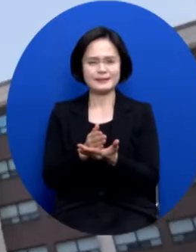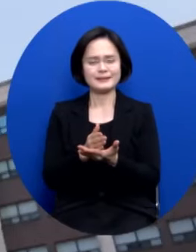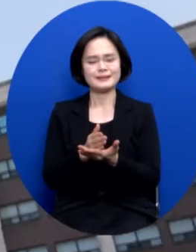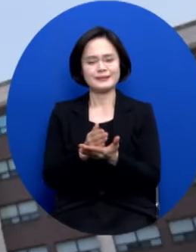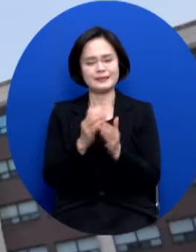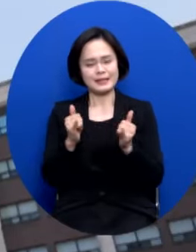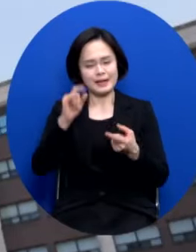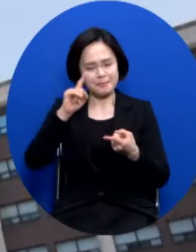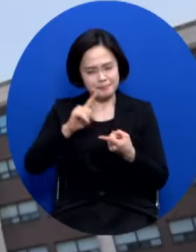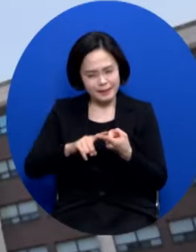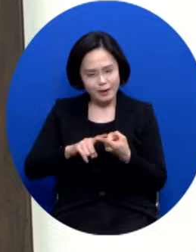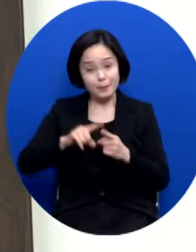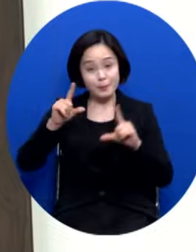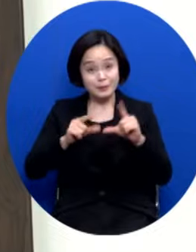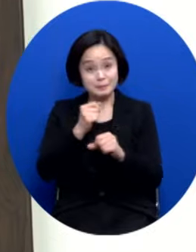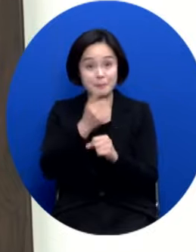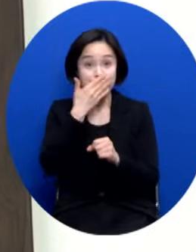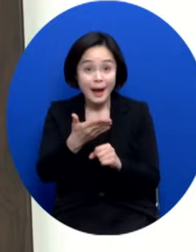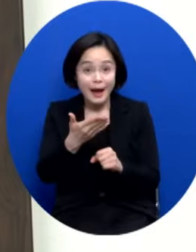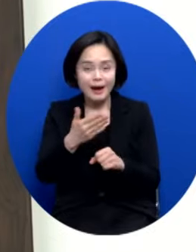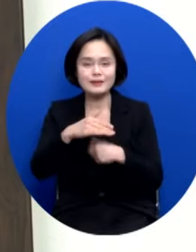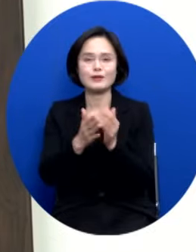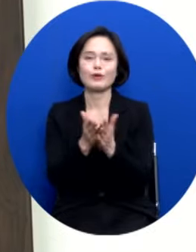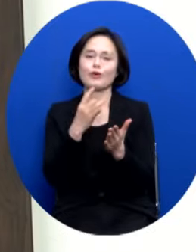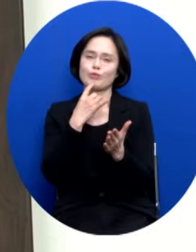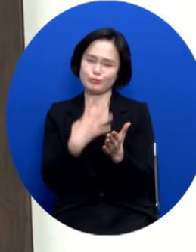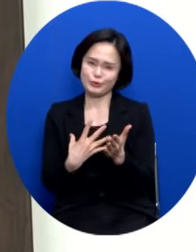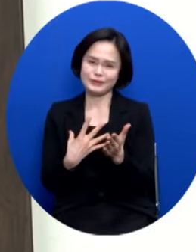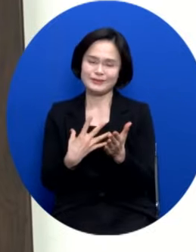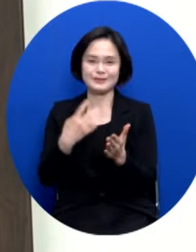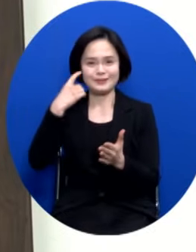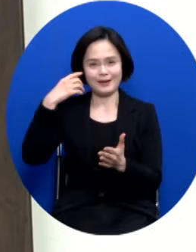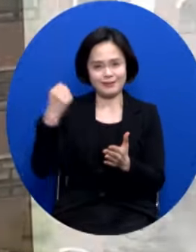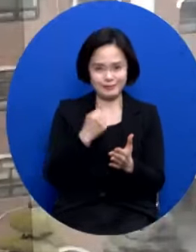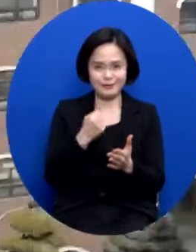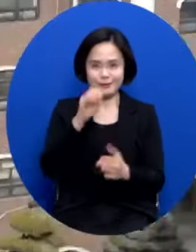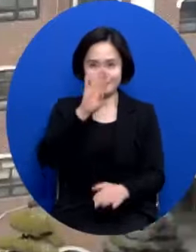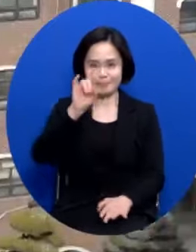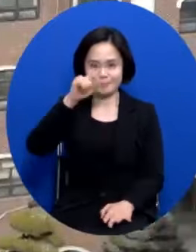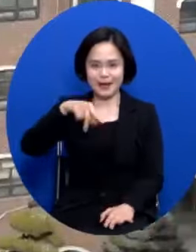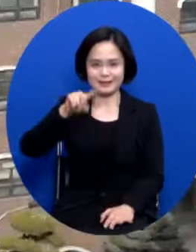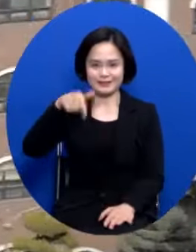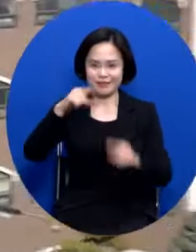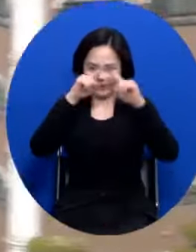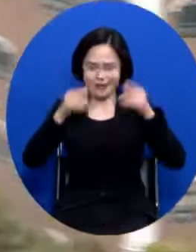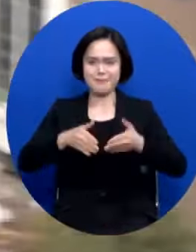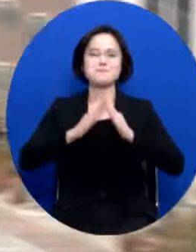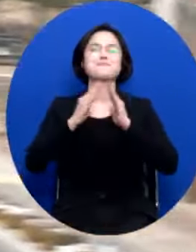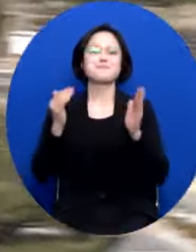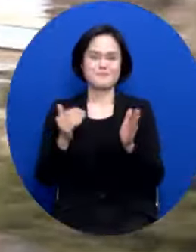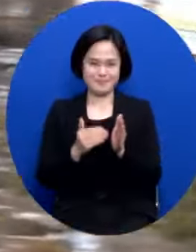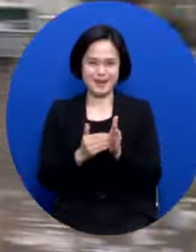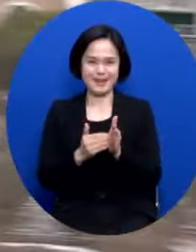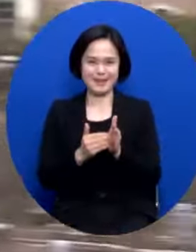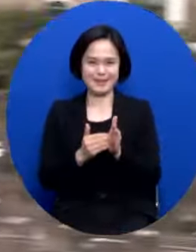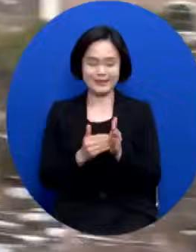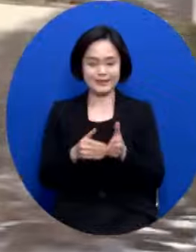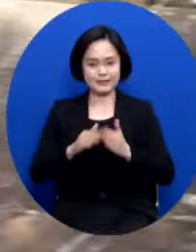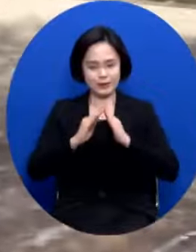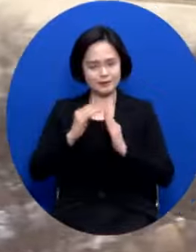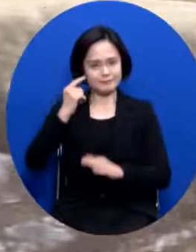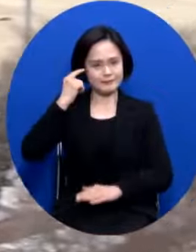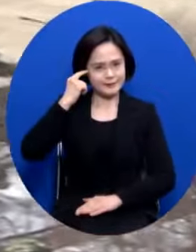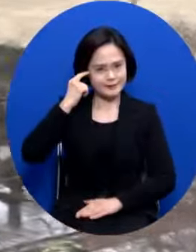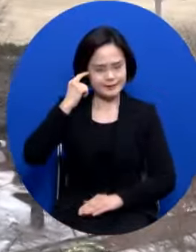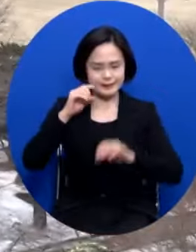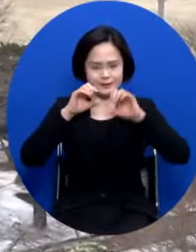교육은 오직 성경으로만 가능하다는 교육 일념으로 백석학원을 세웠습니다. 백석학원과 설립 정신, 선교 사명을